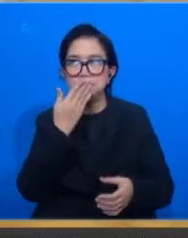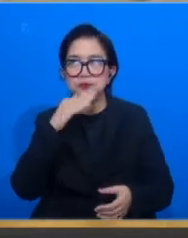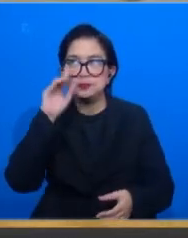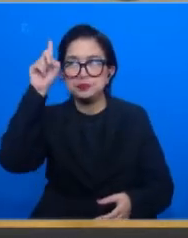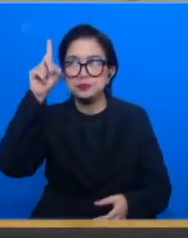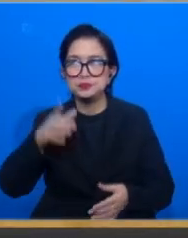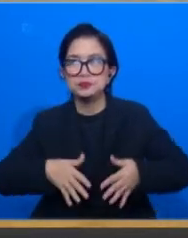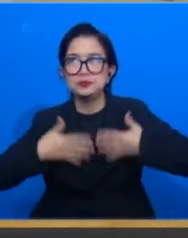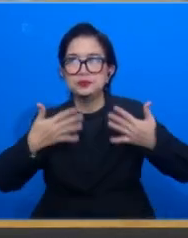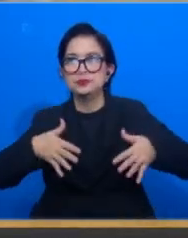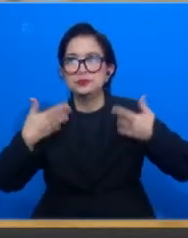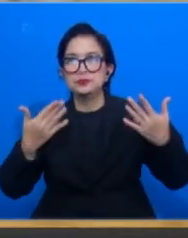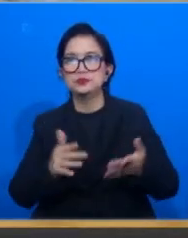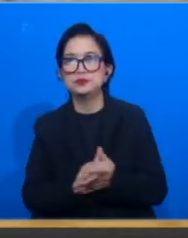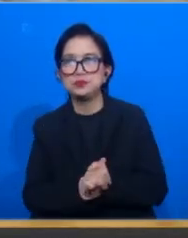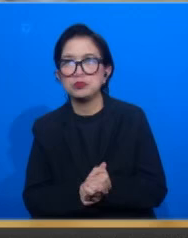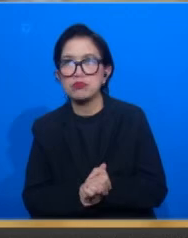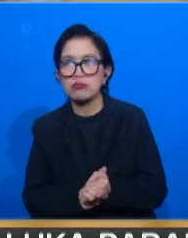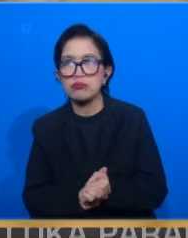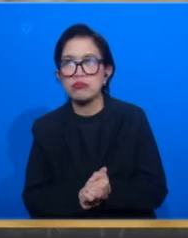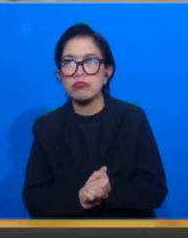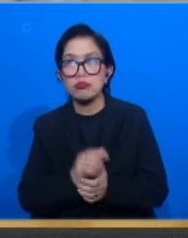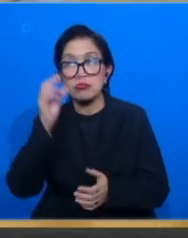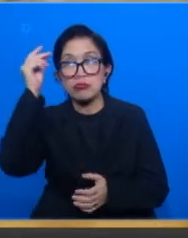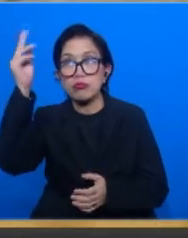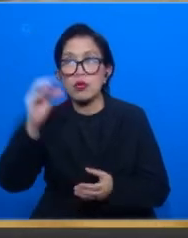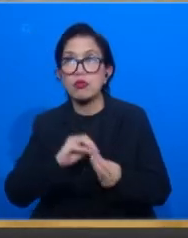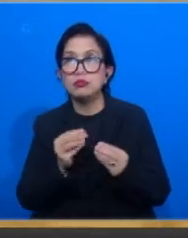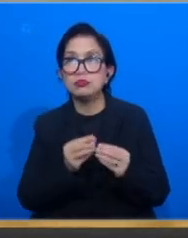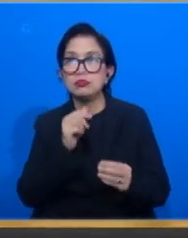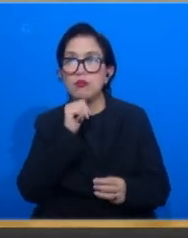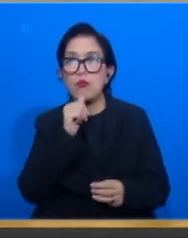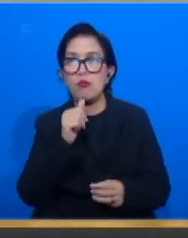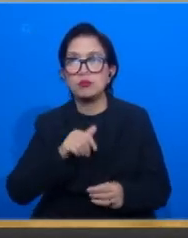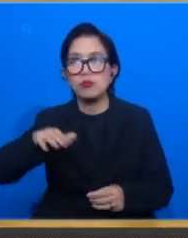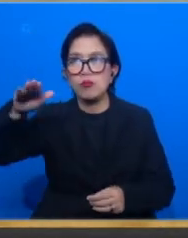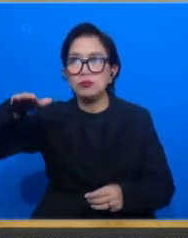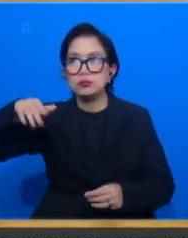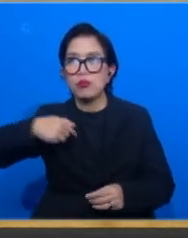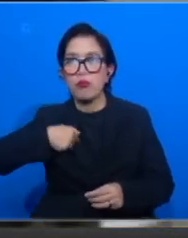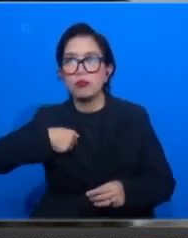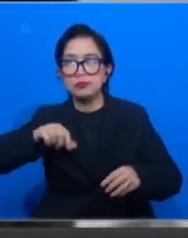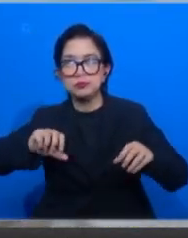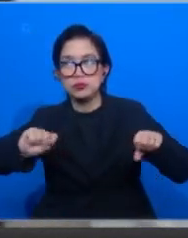senang sekali Ibu ini rencananya dibuat untuk siapa ini anak mau sekola ke